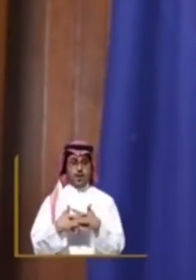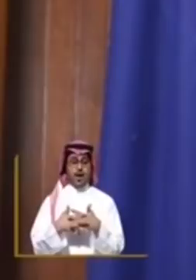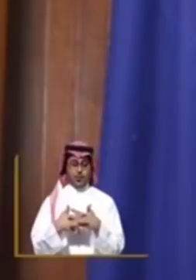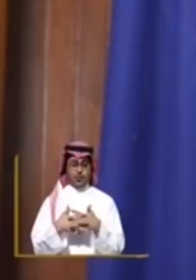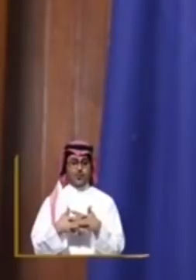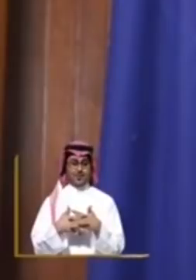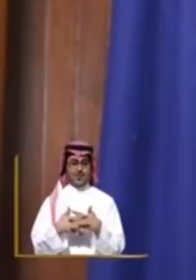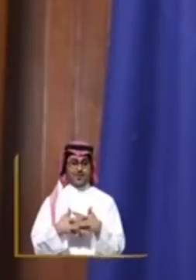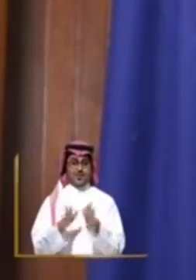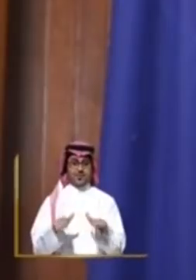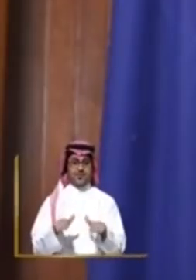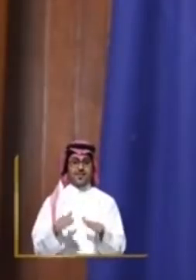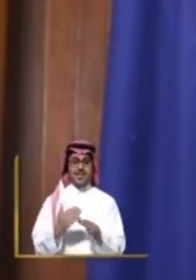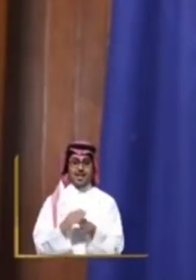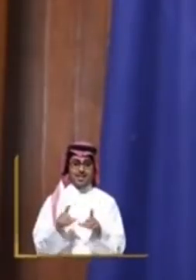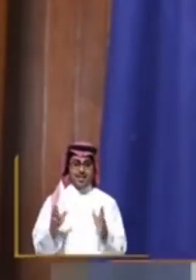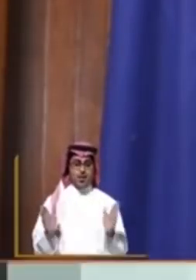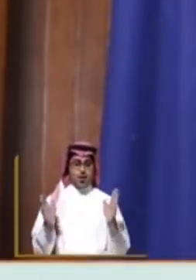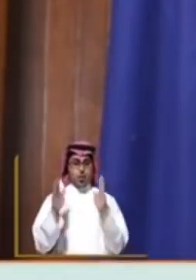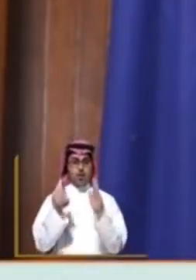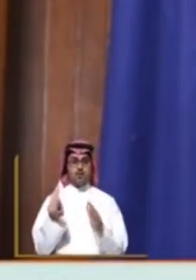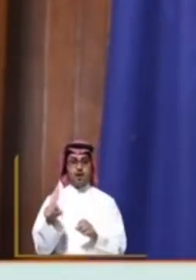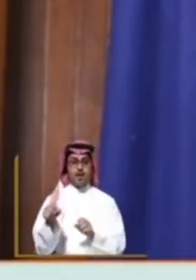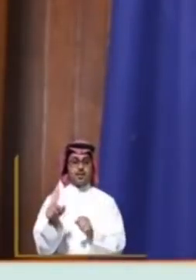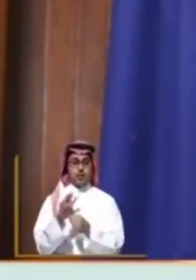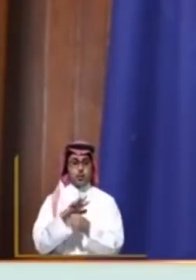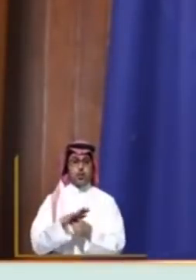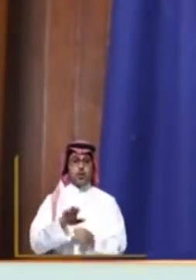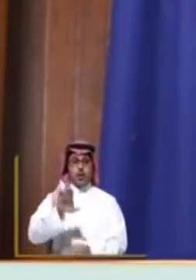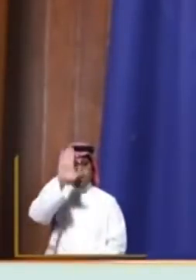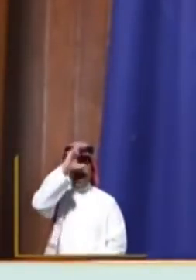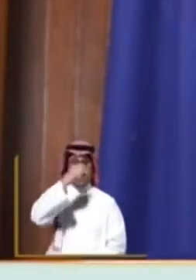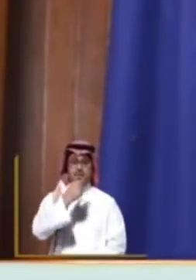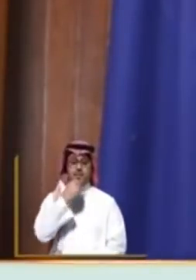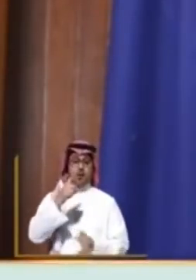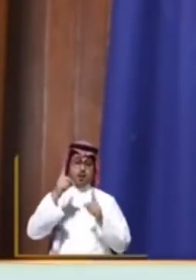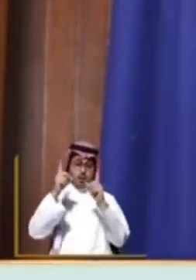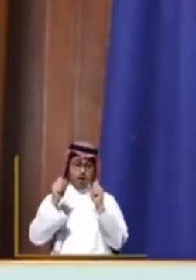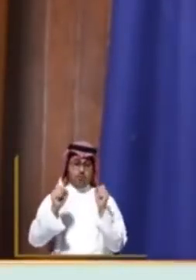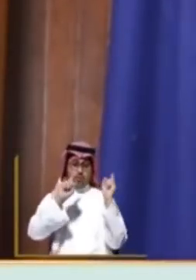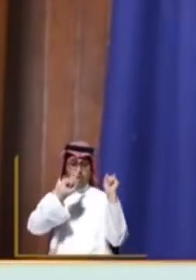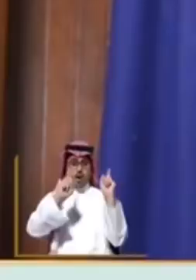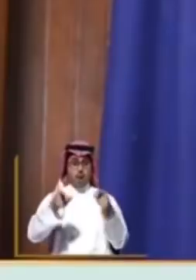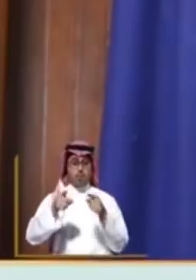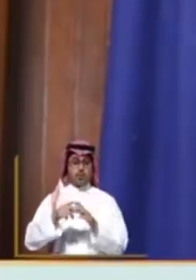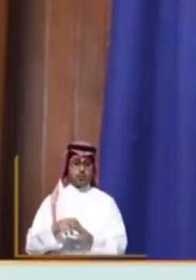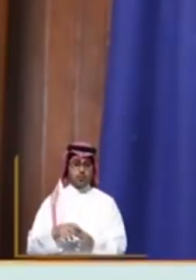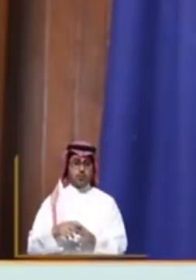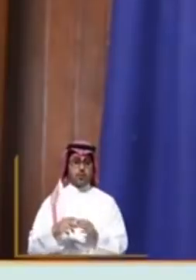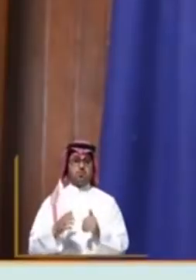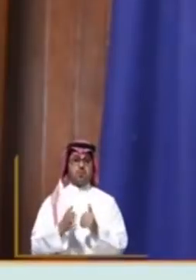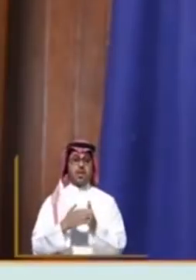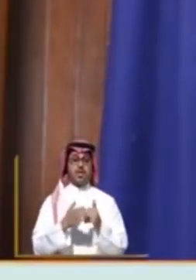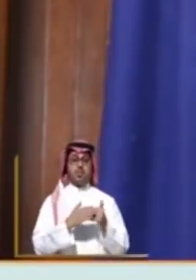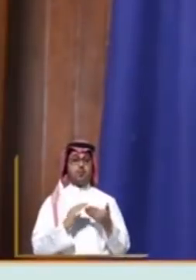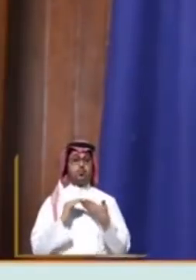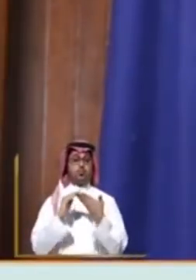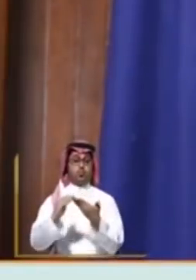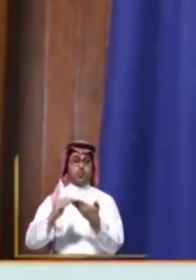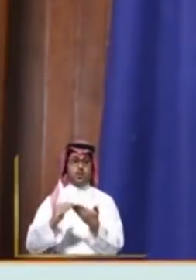وماليزيا مكافحة جائحة كورونا، وجه خادم الحرمين الشريفين الملك سلمان بن عبد العزيز حفظه الله بتقديم